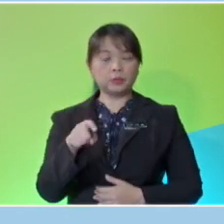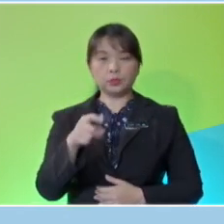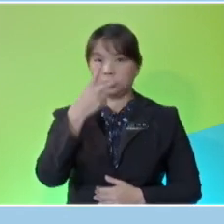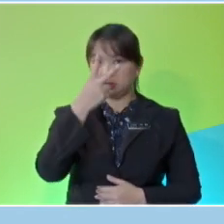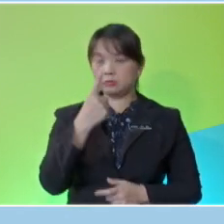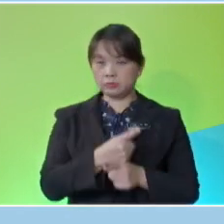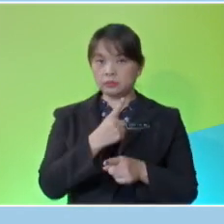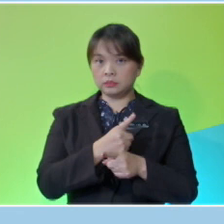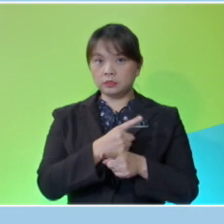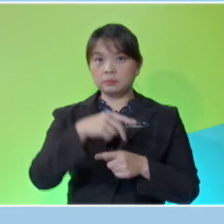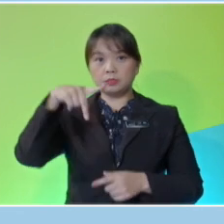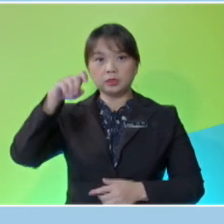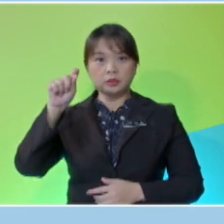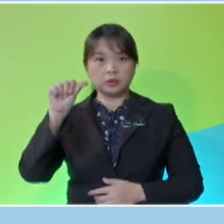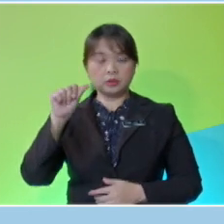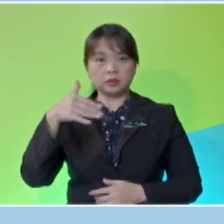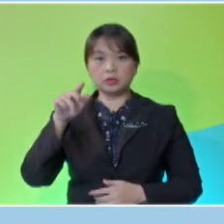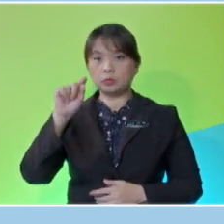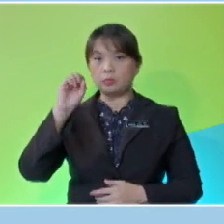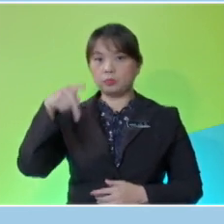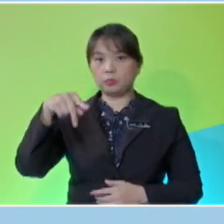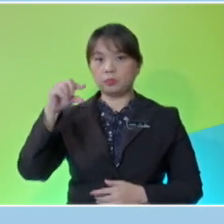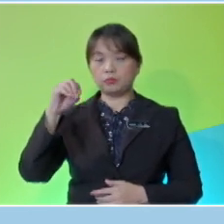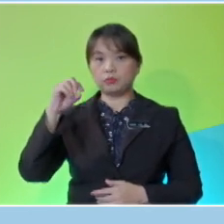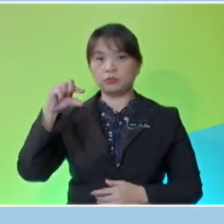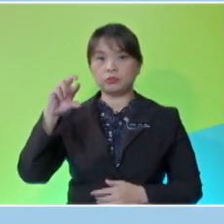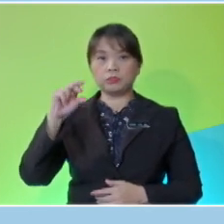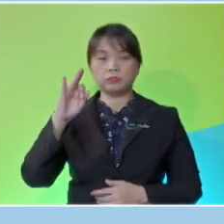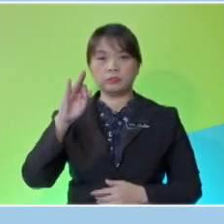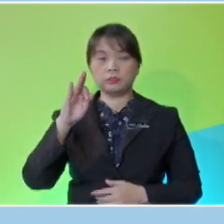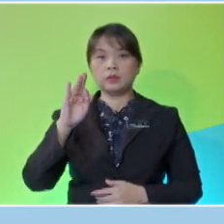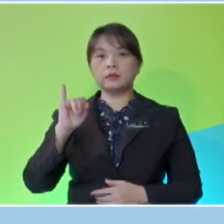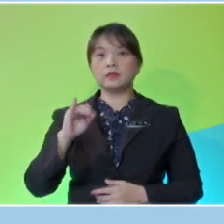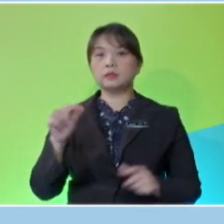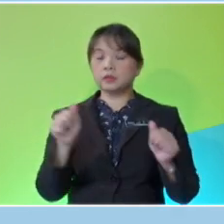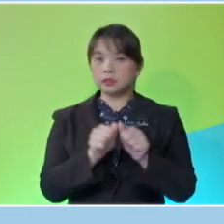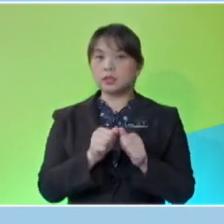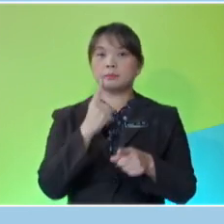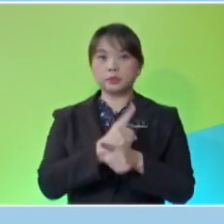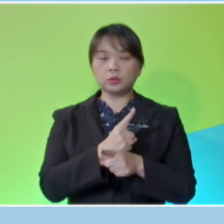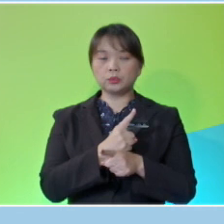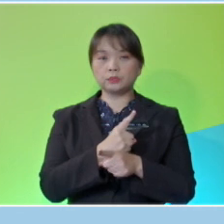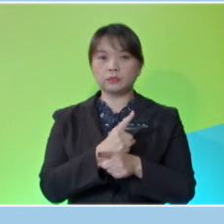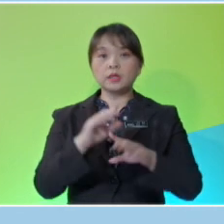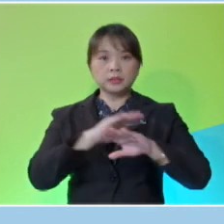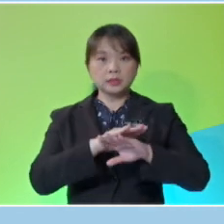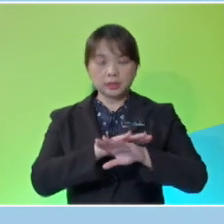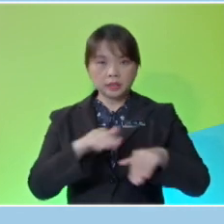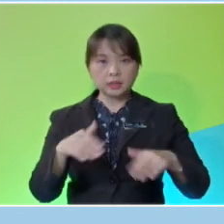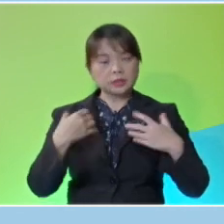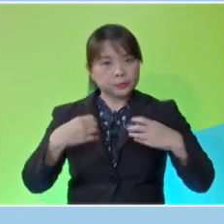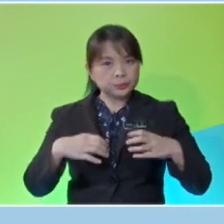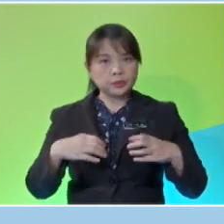peta topografi dengan terperinci apabila kita dapat tentu jangan apa tergopoh untuk mencari jawaban perhatikan